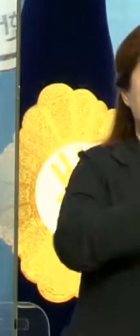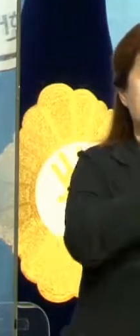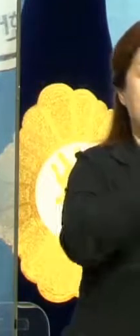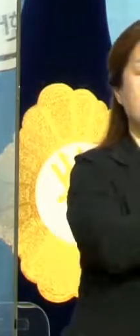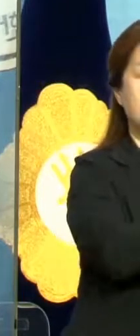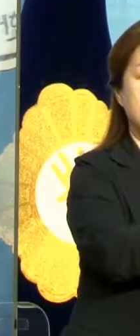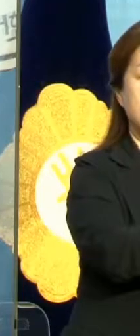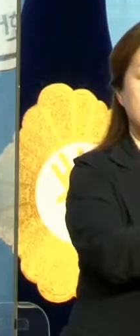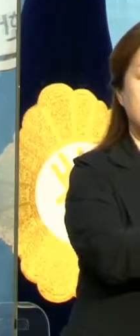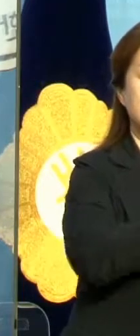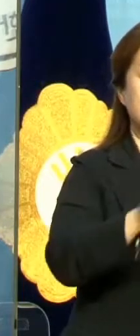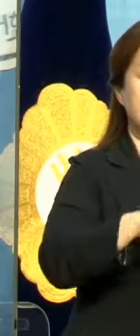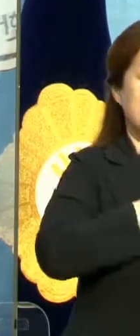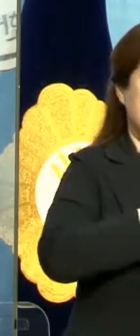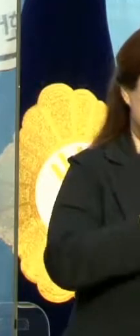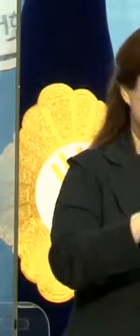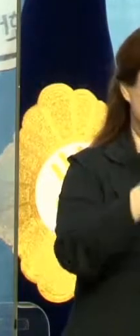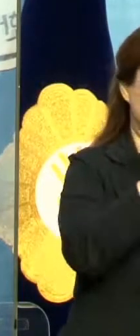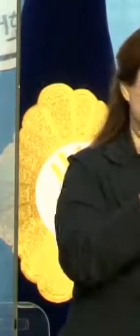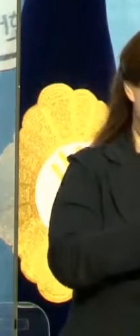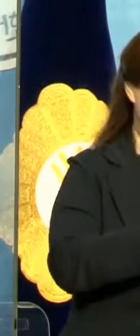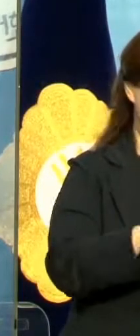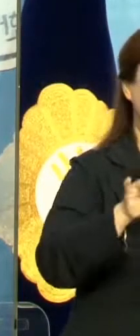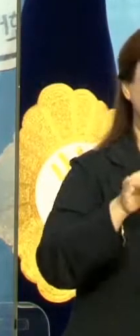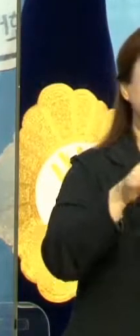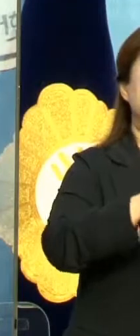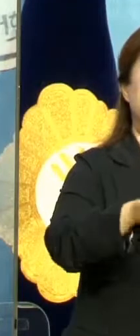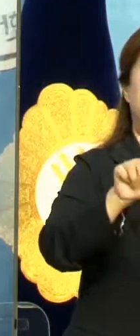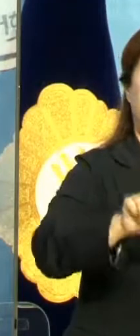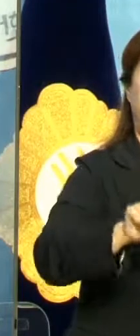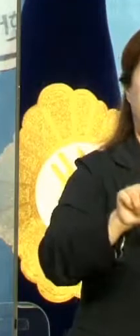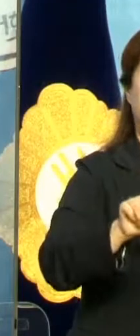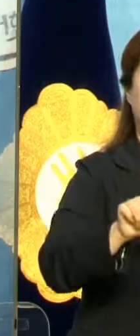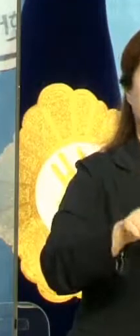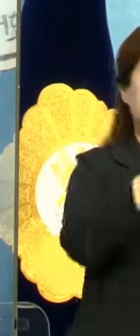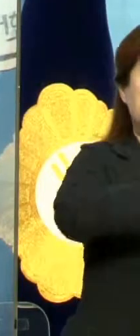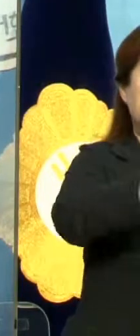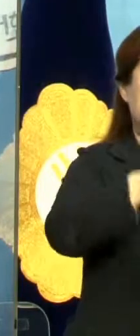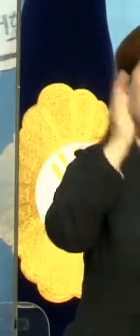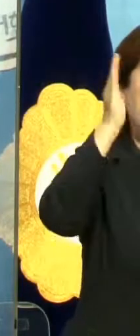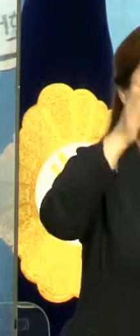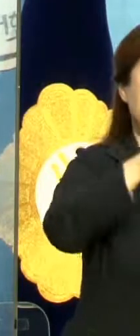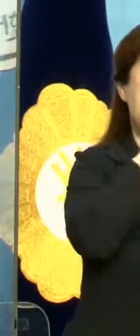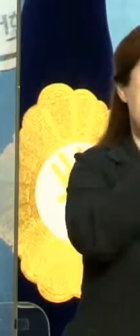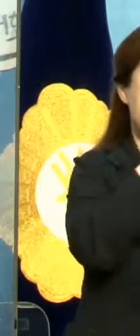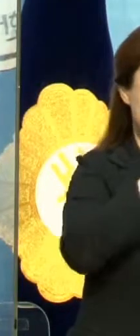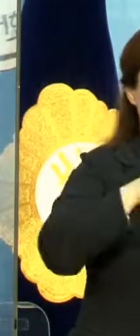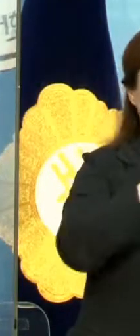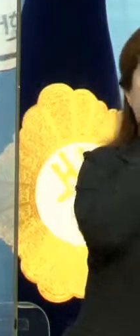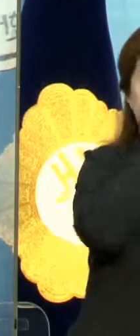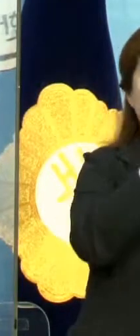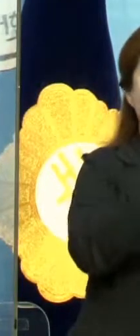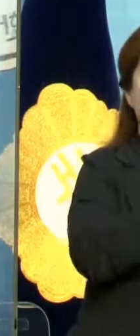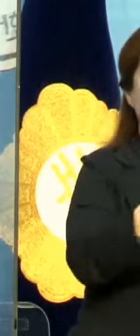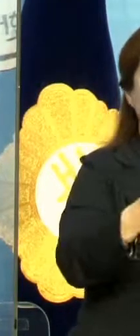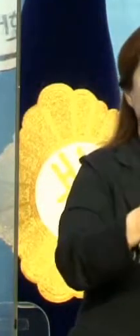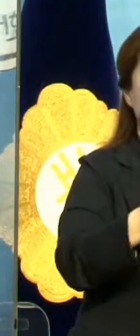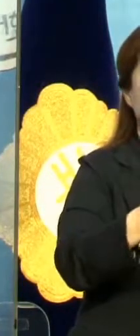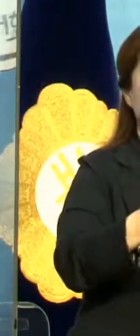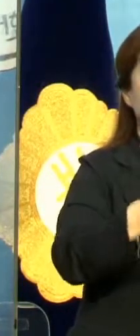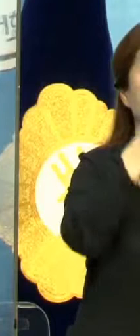원이 손바닥으로 하늘을 가리는 시계 기자회견을 일삼으며 국민들께 는 어떠한 사제의 말씀도